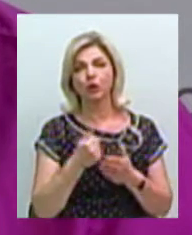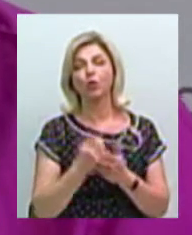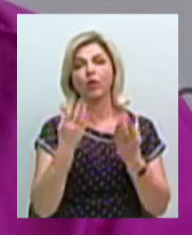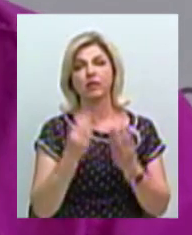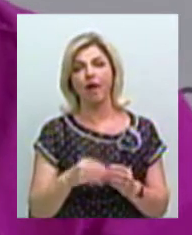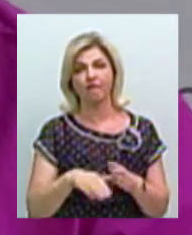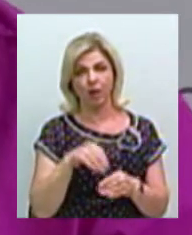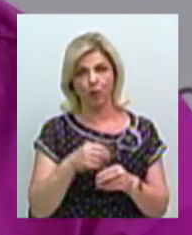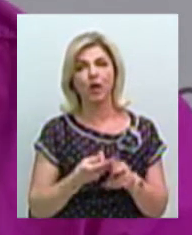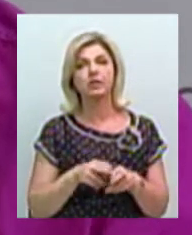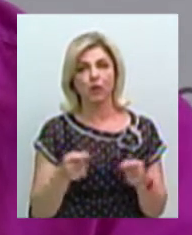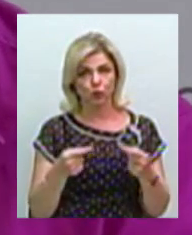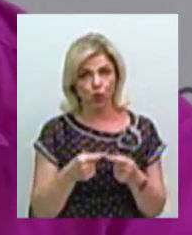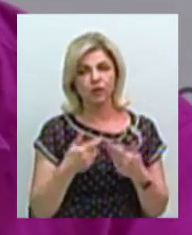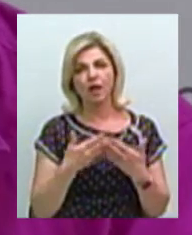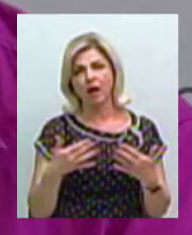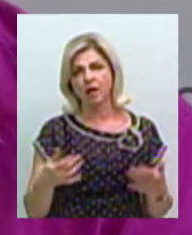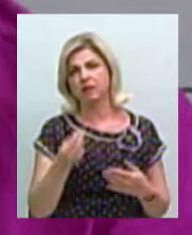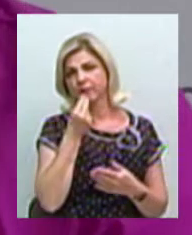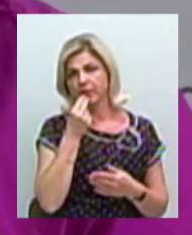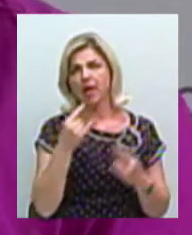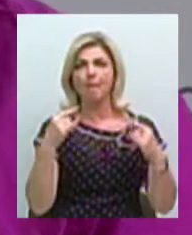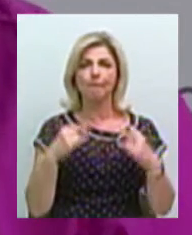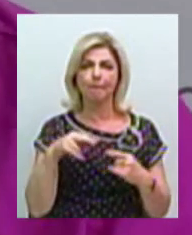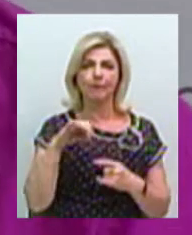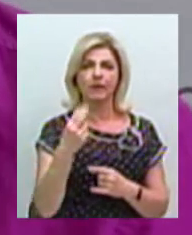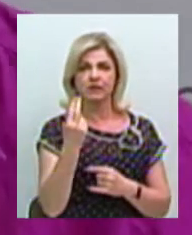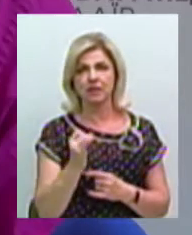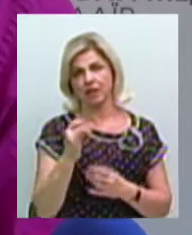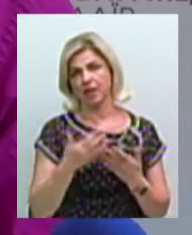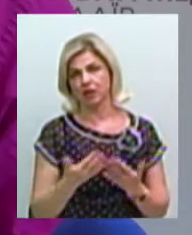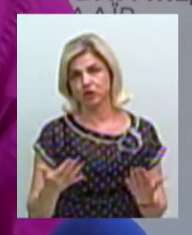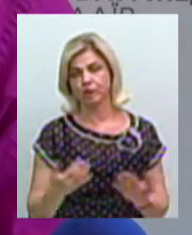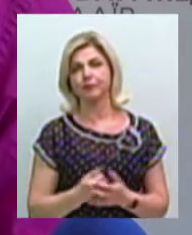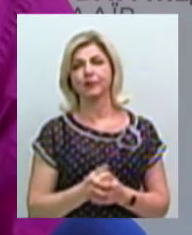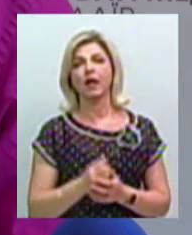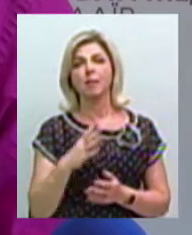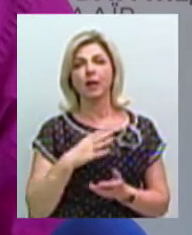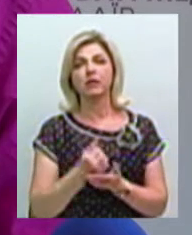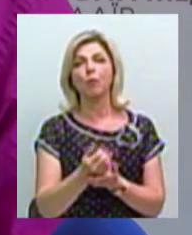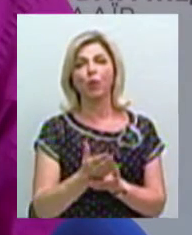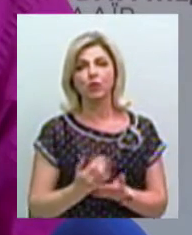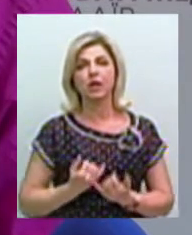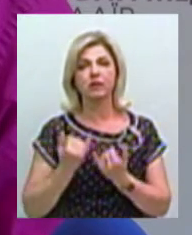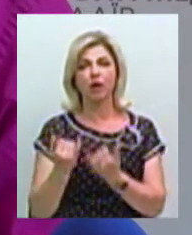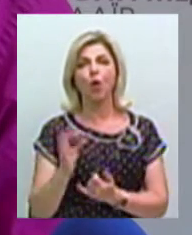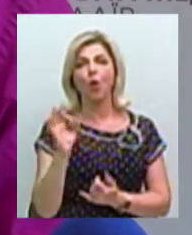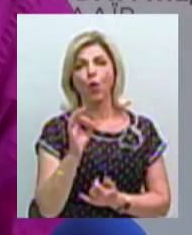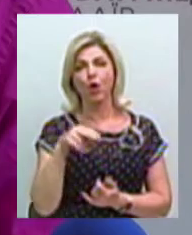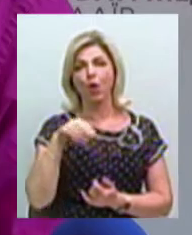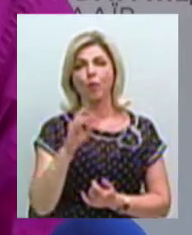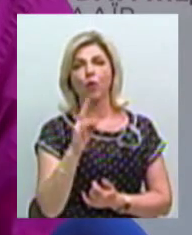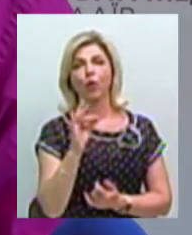точно, різними харчами, там піцею і всім іншим. У нас була послуга надана Ольгою Покровською. Чому